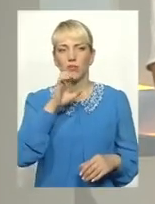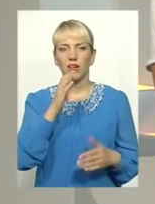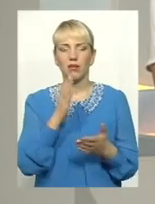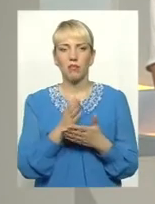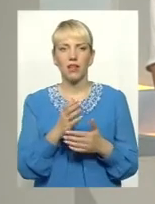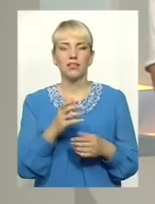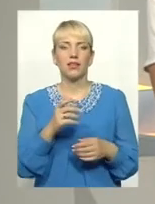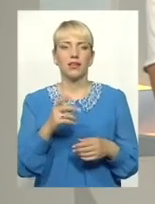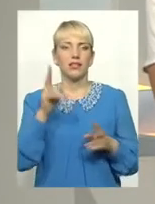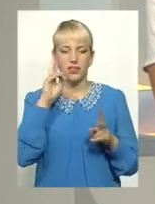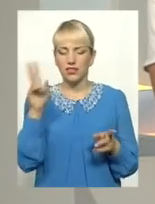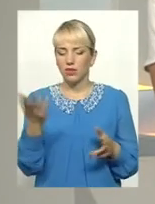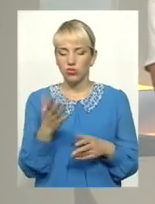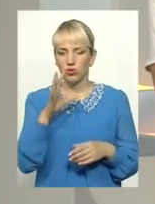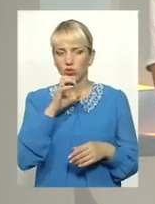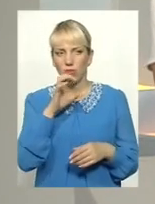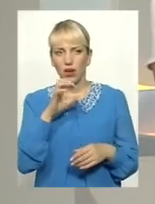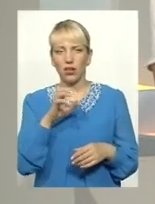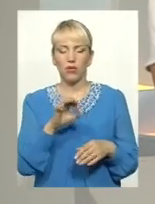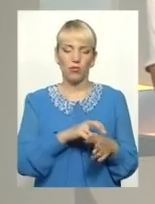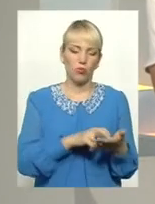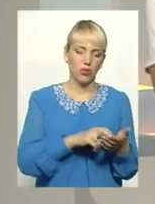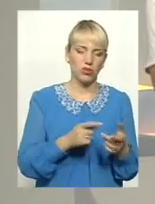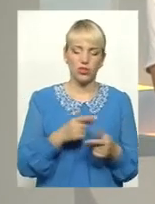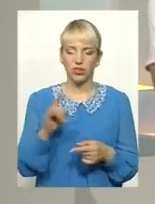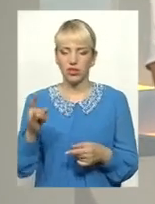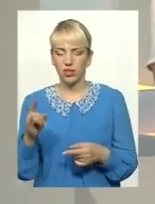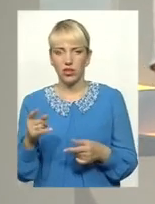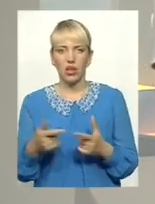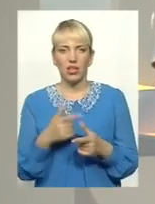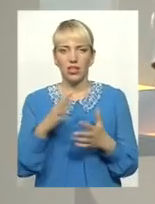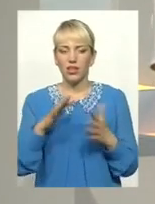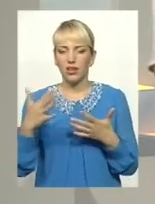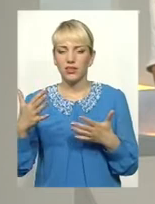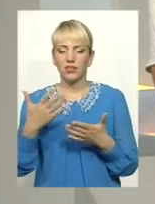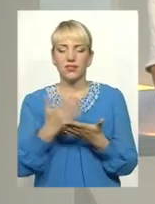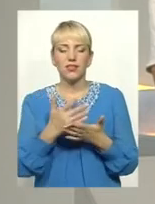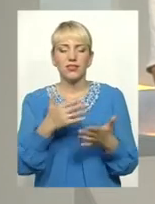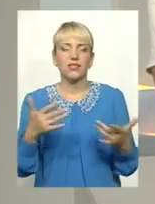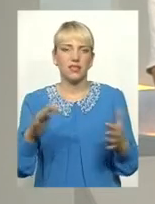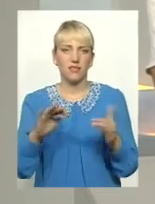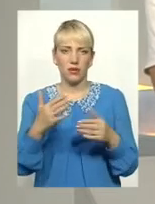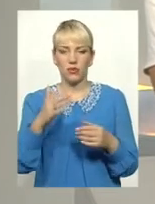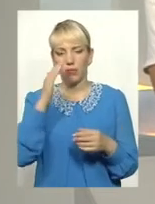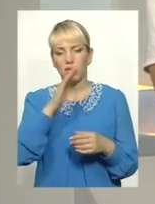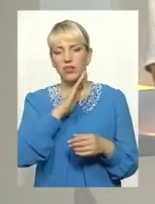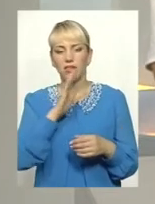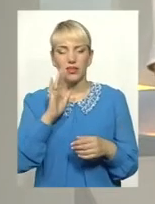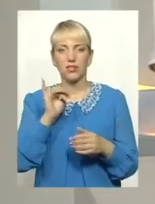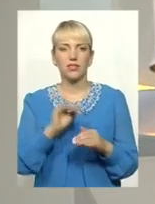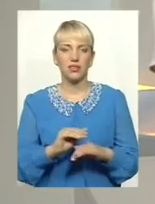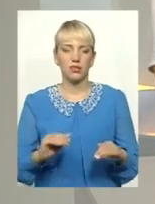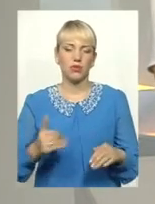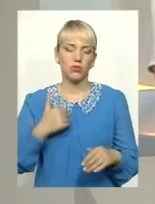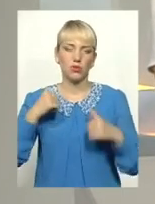і ніколи не знаємо, чи собака боїться, чи дитина. Так? Тобто випадки бувають різні. Але там батьки з дітьми хочуть спокійно гуляти і знати, що